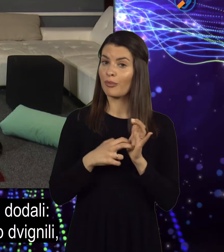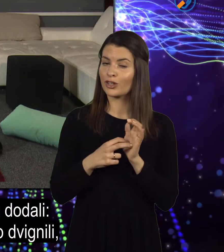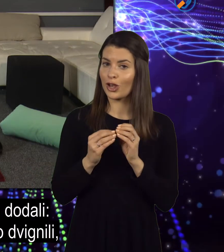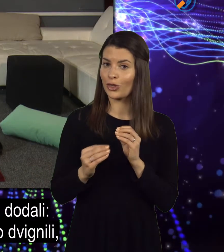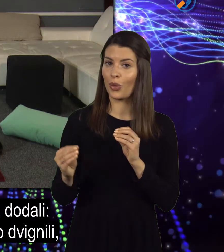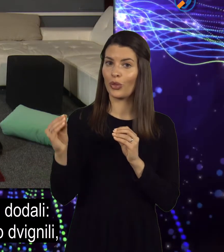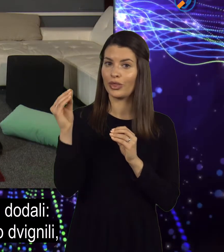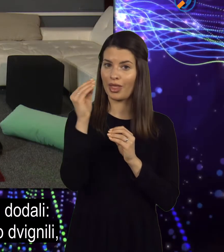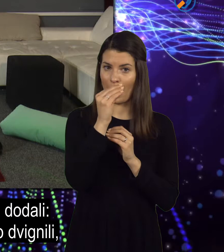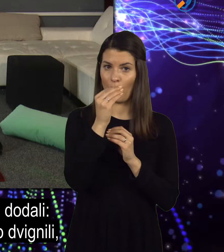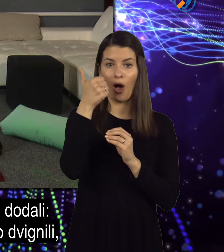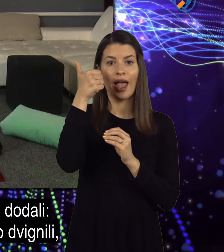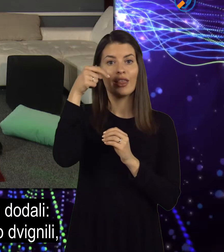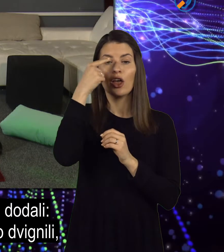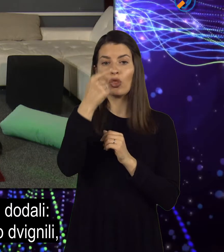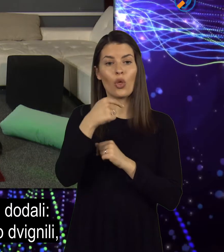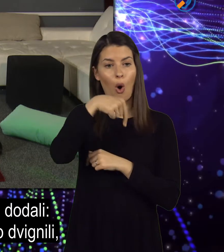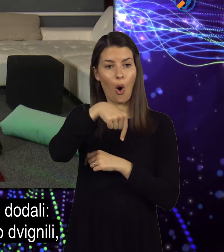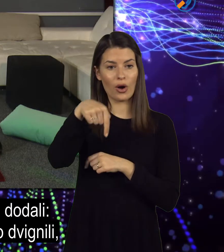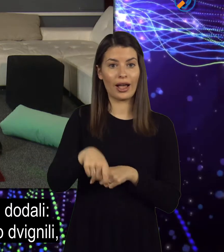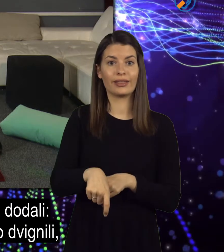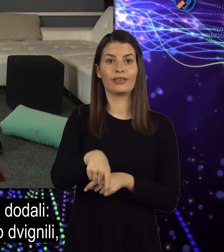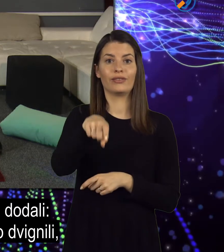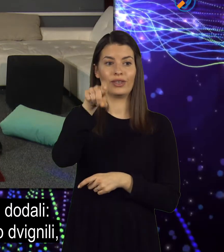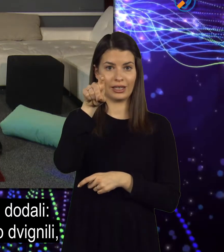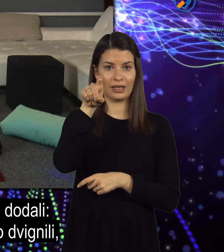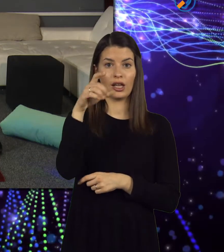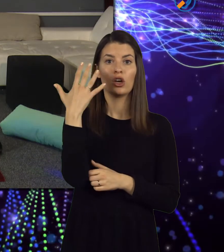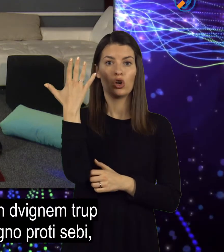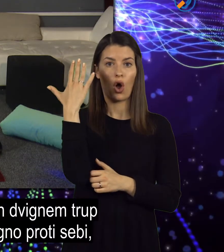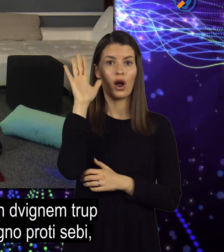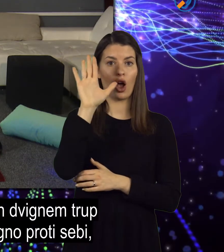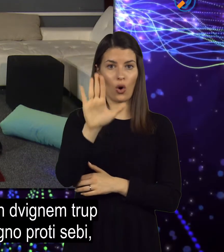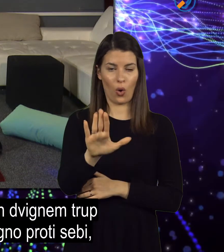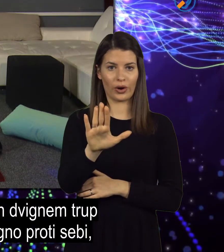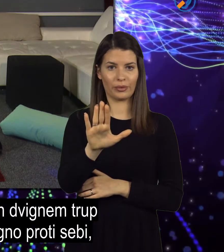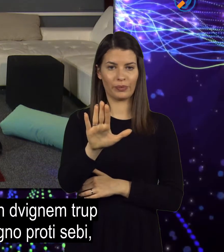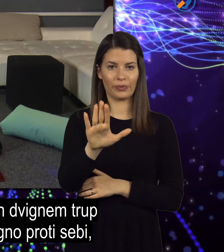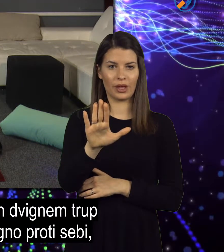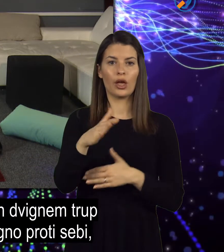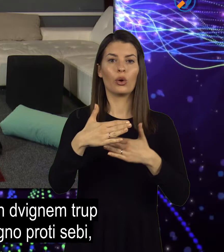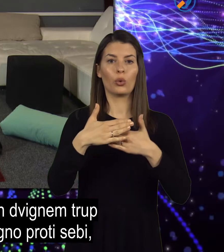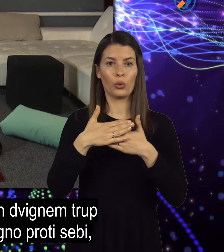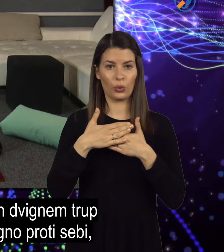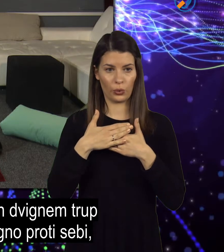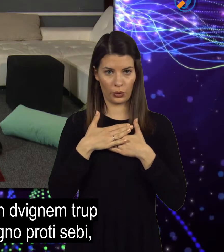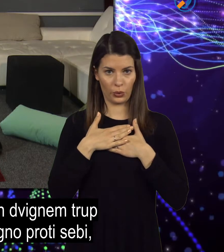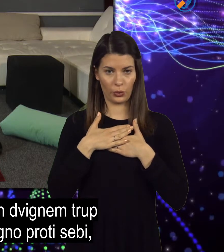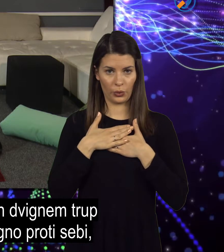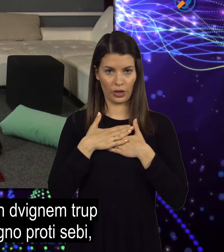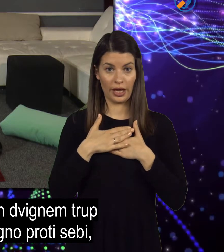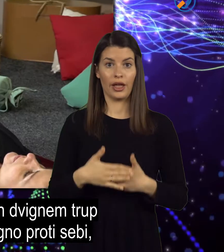Zdaj bomo pa dodali, eno nogo bomo dvignili, roka gre gor. Na